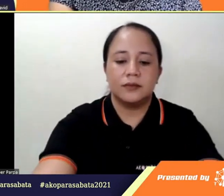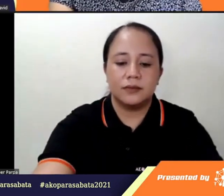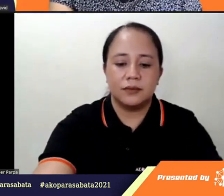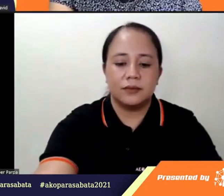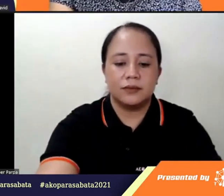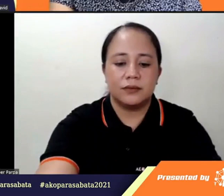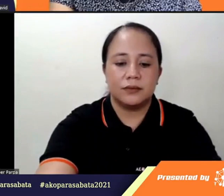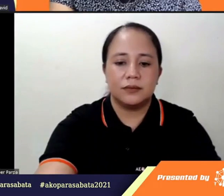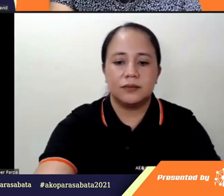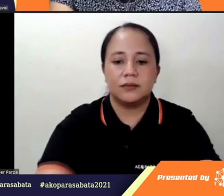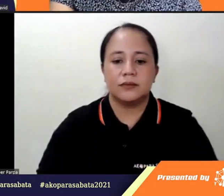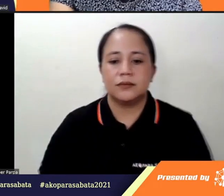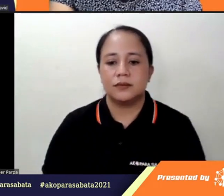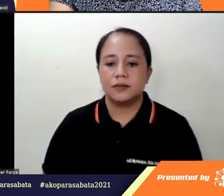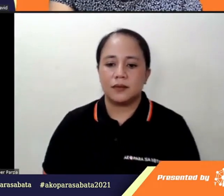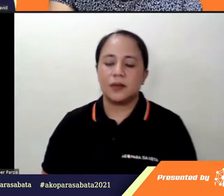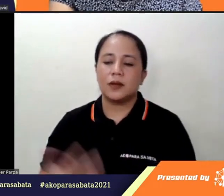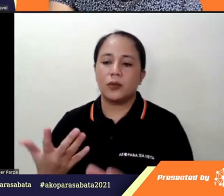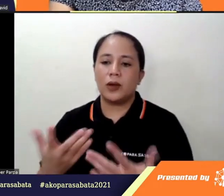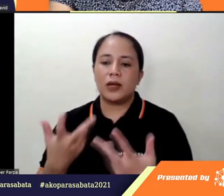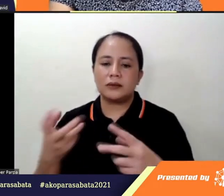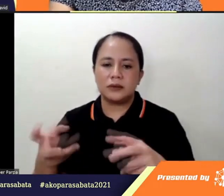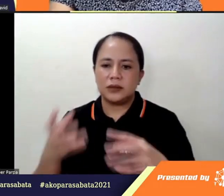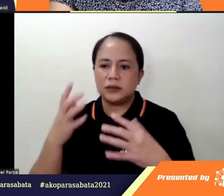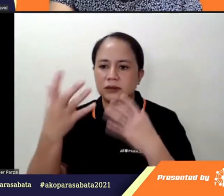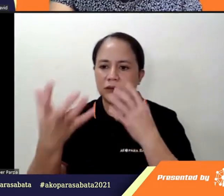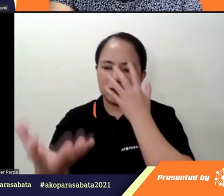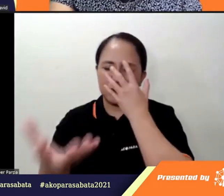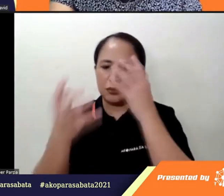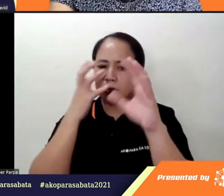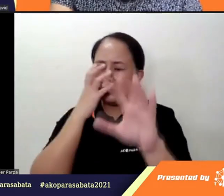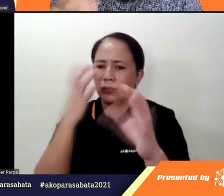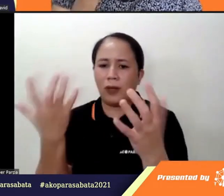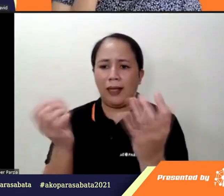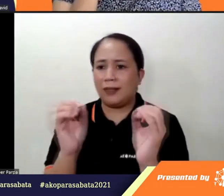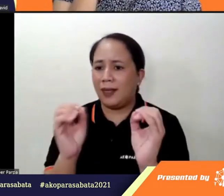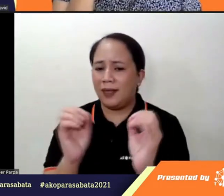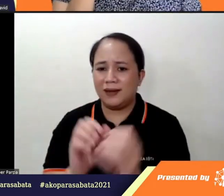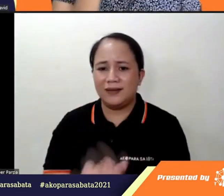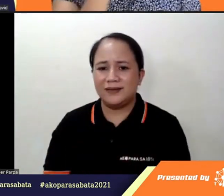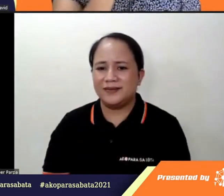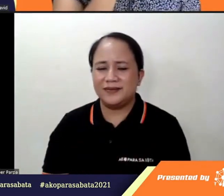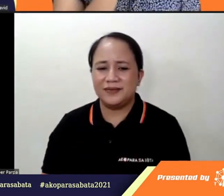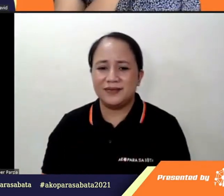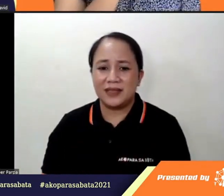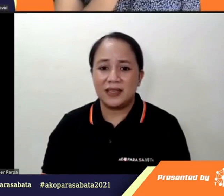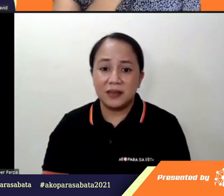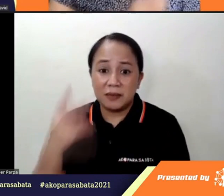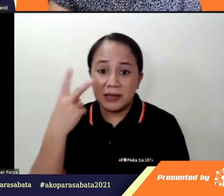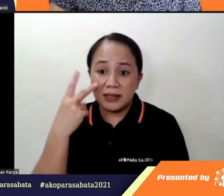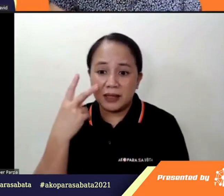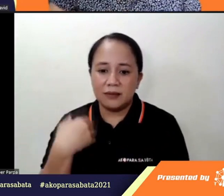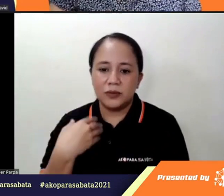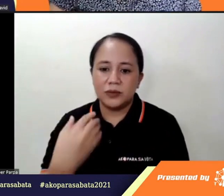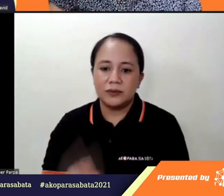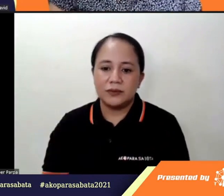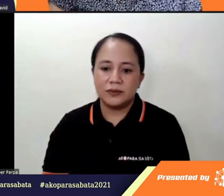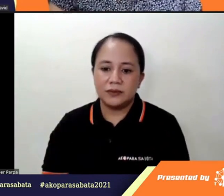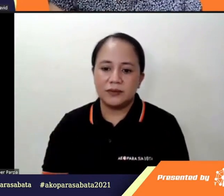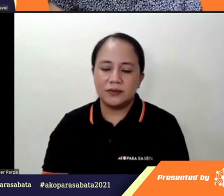ka ng empatya. And we see this a lot, di ba, Doc Bernie, in healthcare.